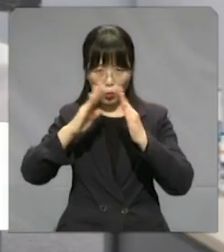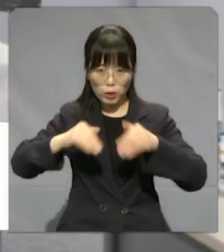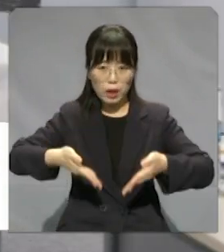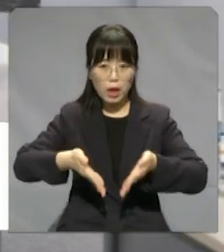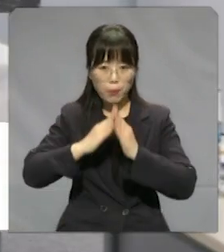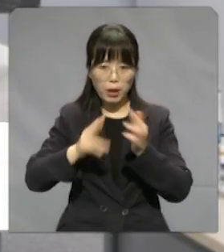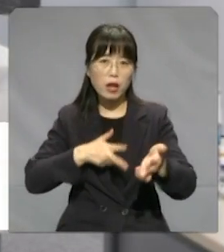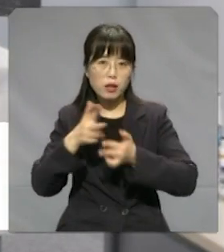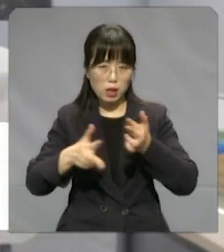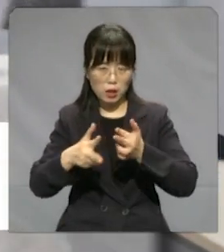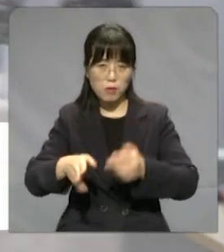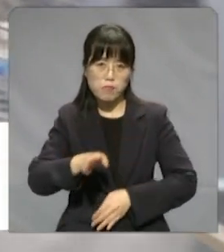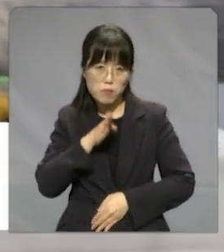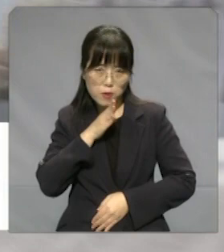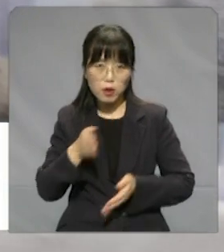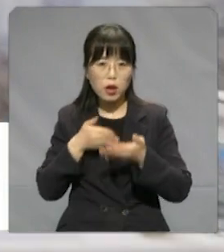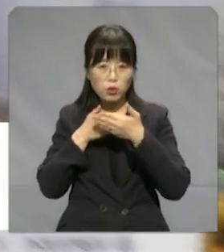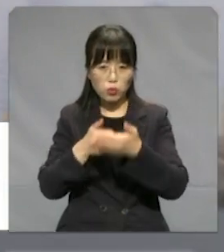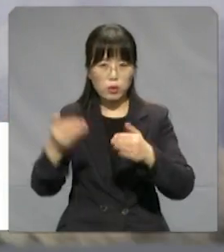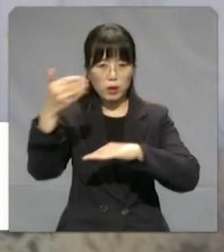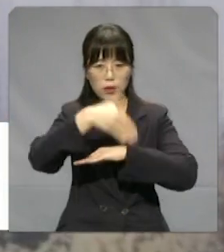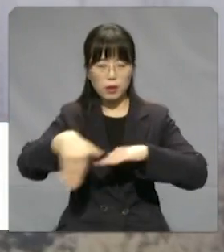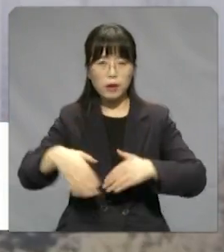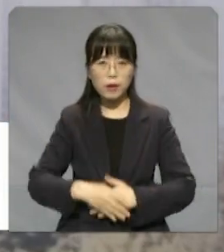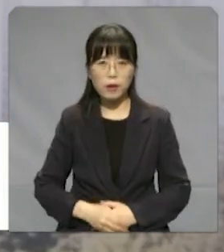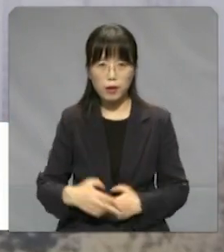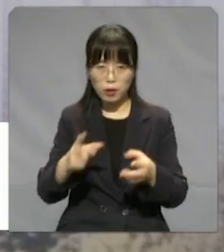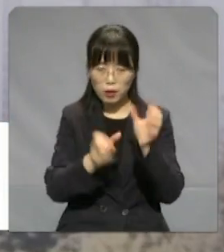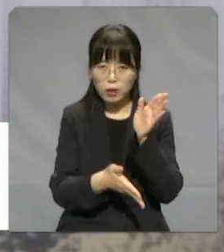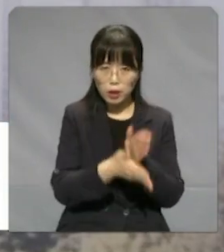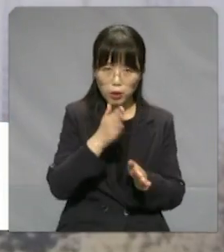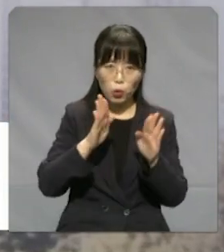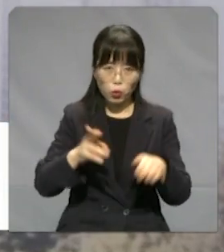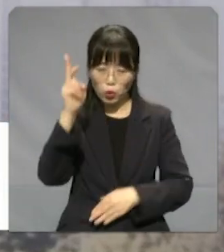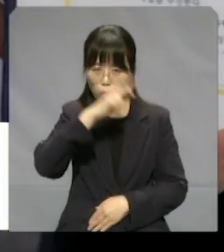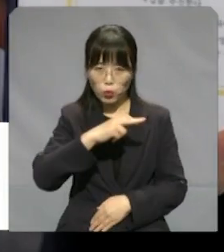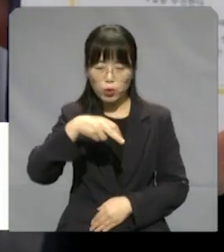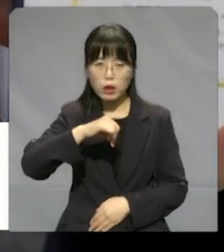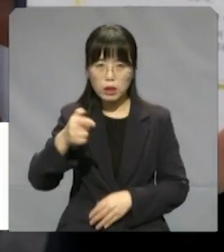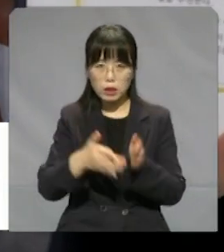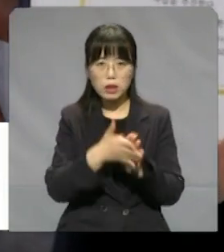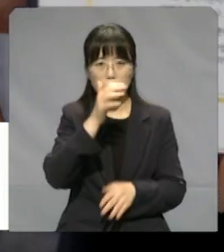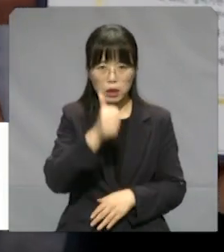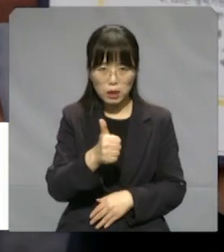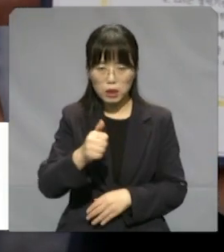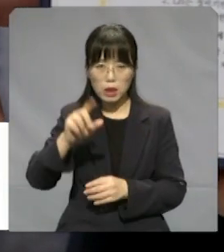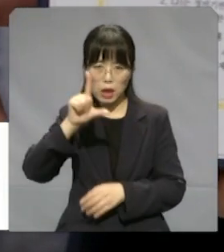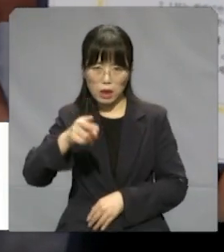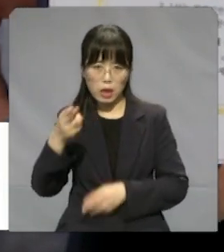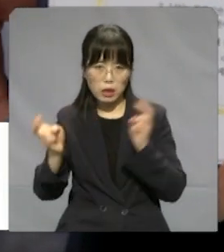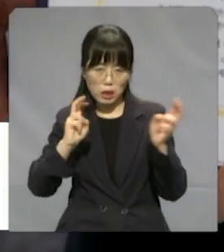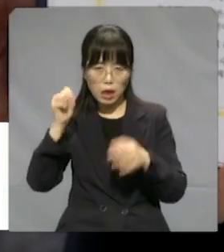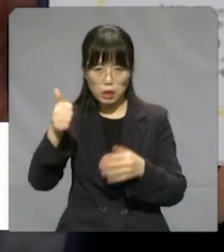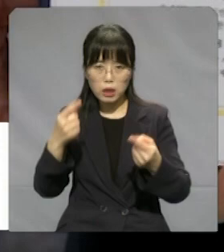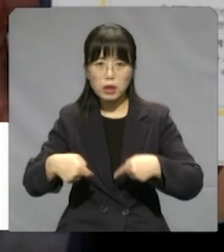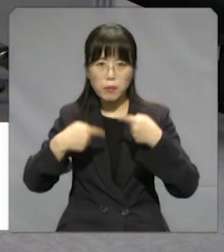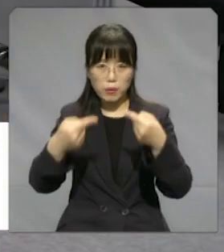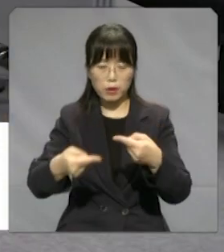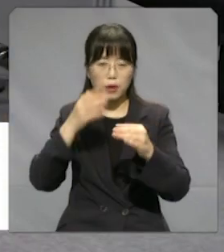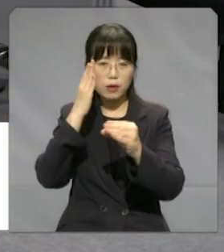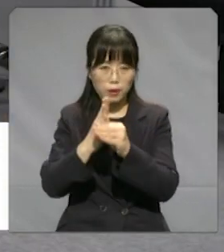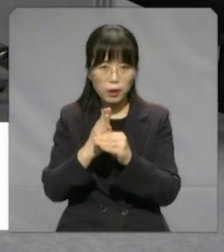위한 재개발 사업을 본격적으로 추진합니다 성남시는 오늘 오전 신상진 시장과 이한준 LH 사장이 참석한